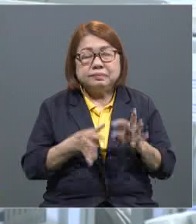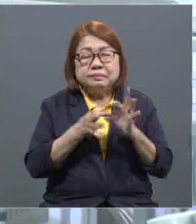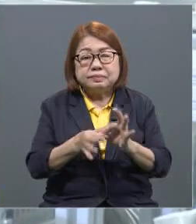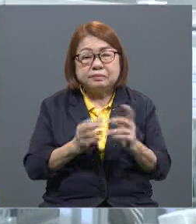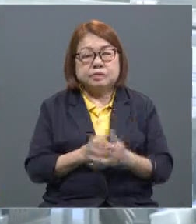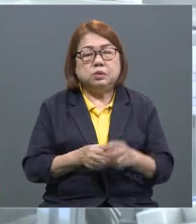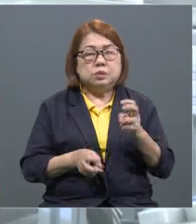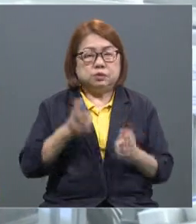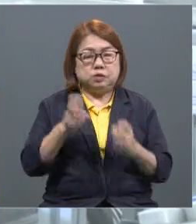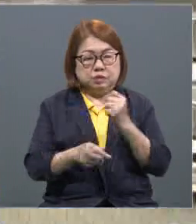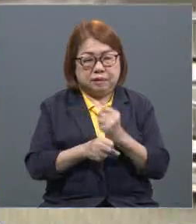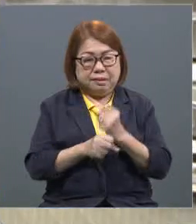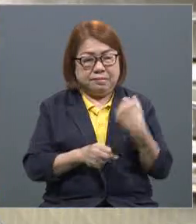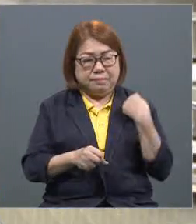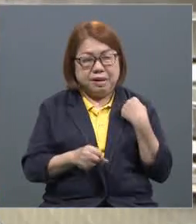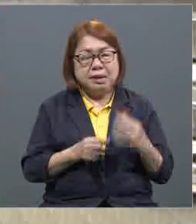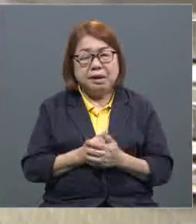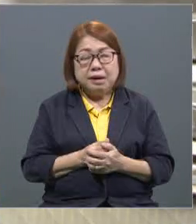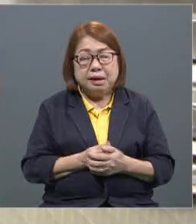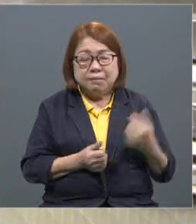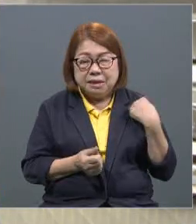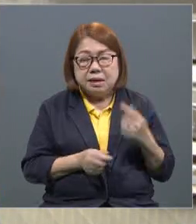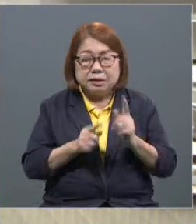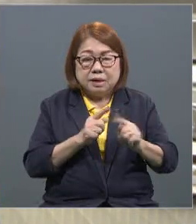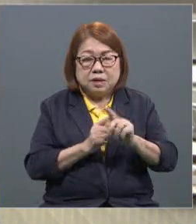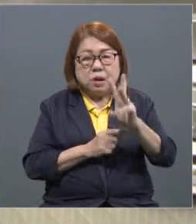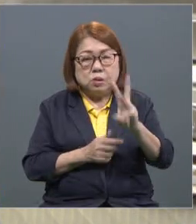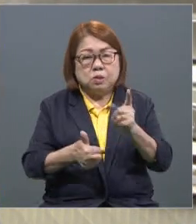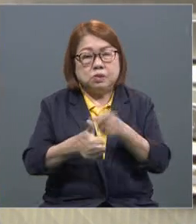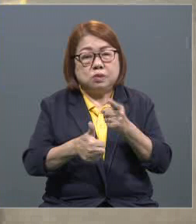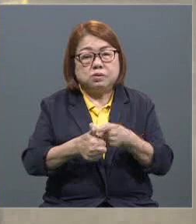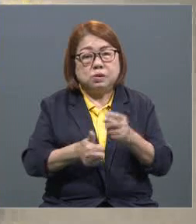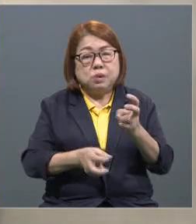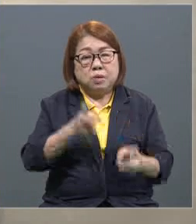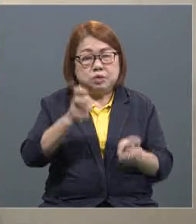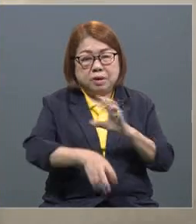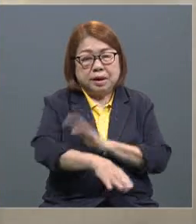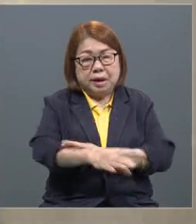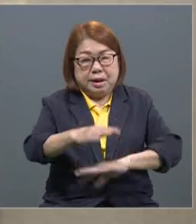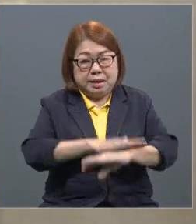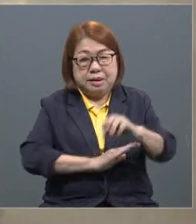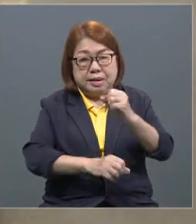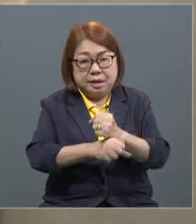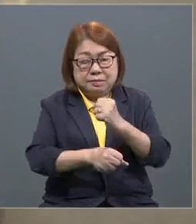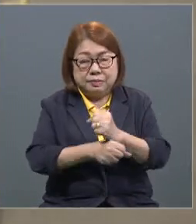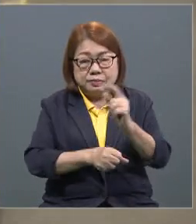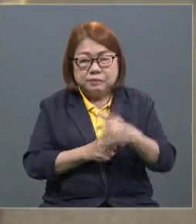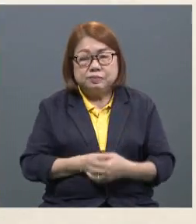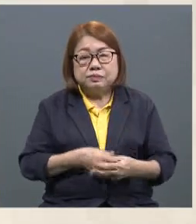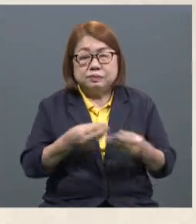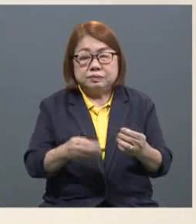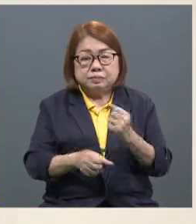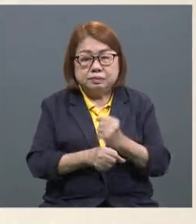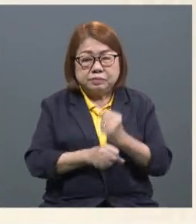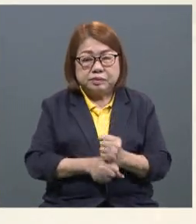อุตสาหกรรมหุ่นยนต์แล้ว 6มาตรฐานด้วยกันเกี่ยวกับอุตสาหกรรมหุ่นยนต์แขนกลนะครับที่ใช้ในอุตสาหกรรมที่ทำให้ทำงาน